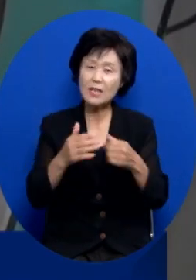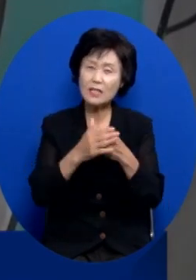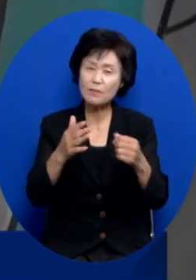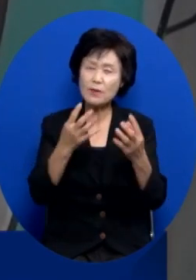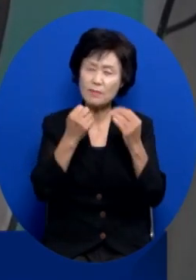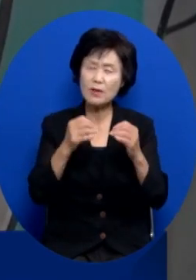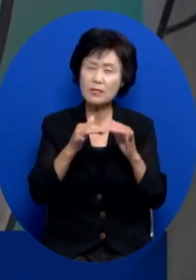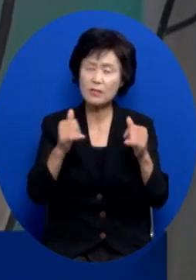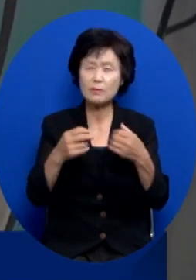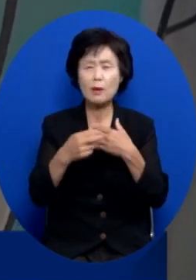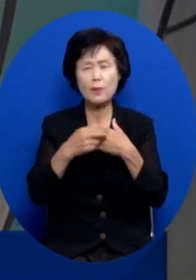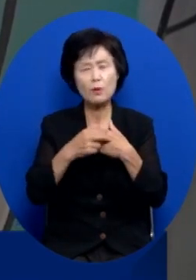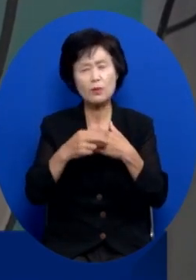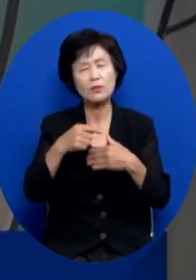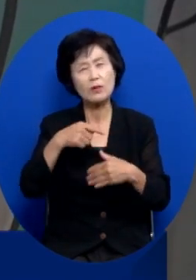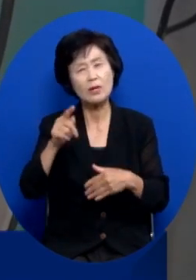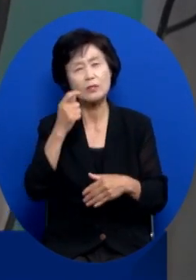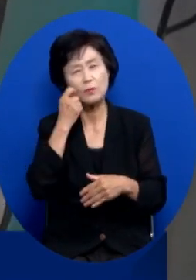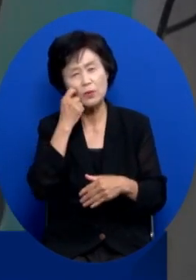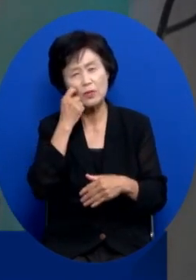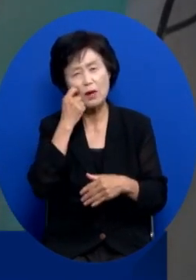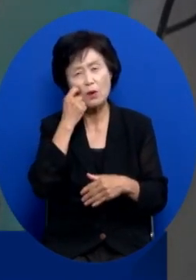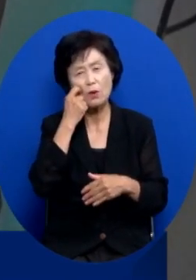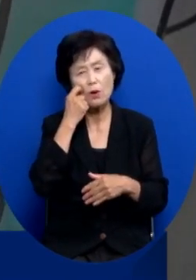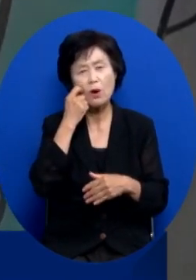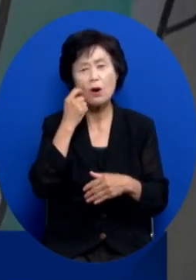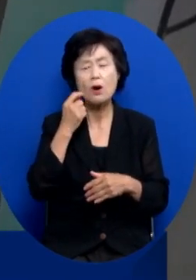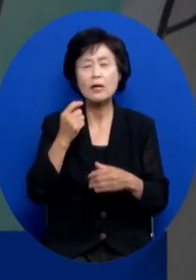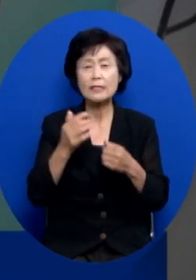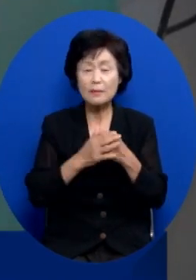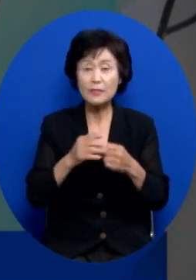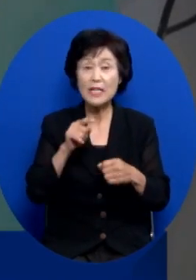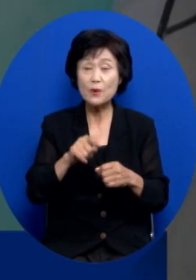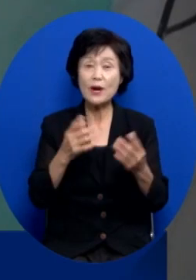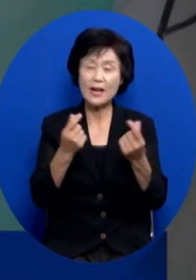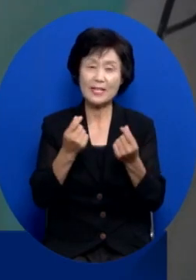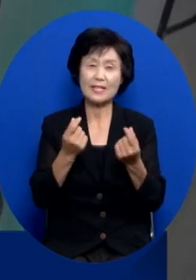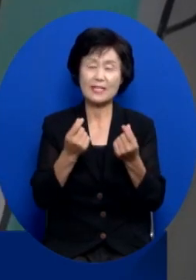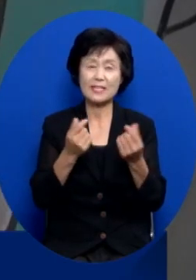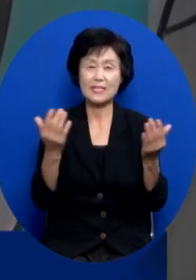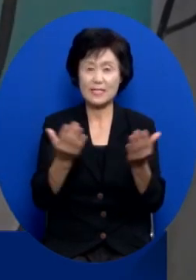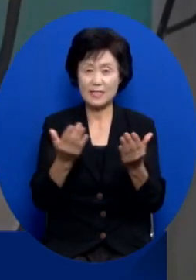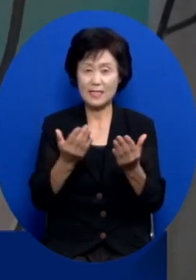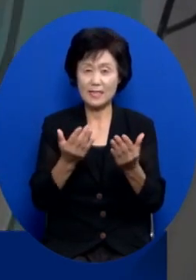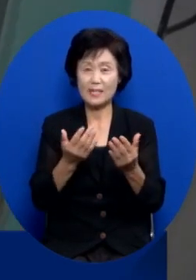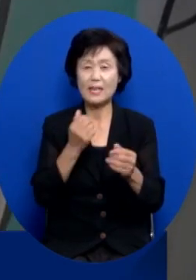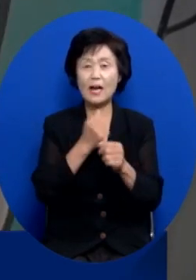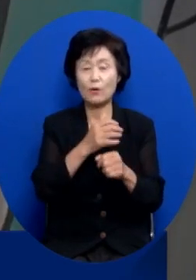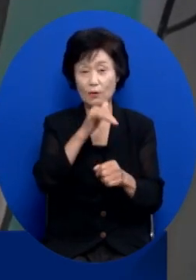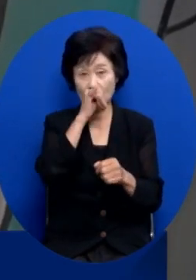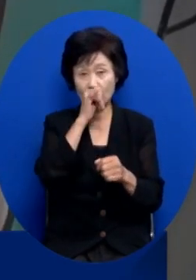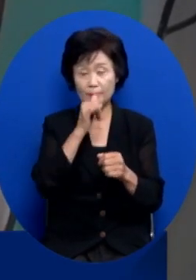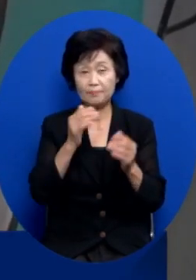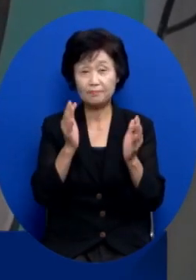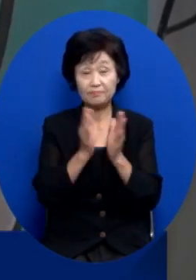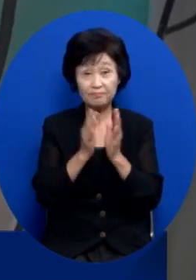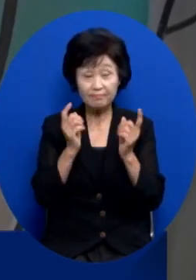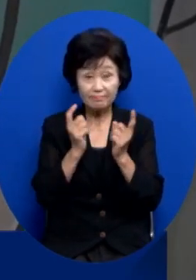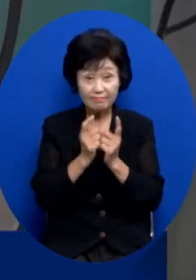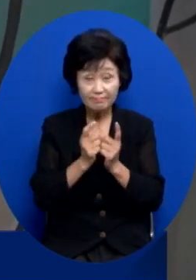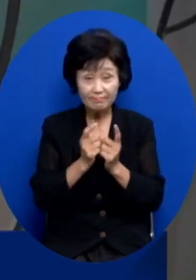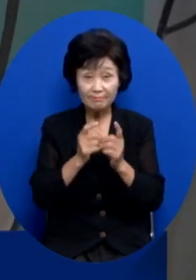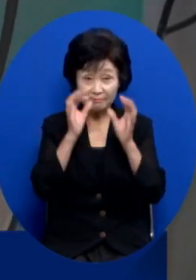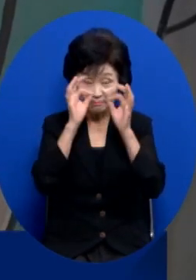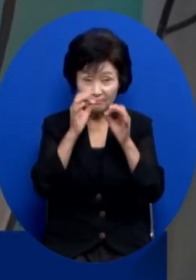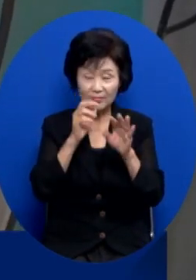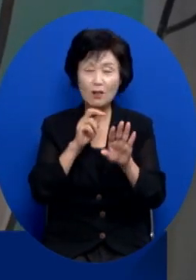못해요. 그렇기 때문에 그런 사역 지역에 있기 때문에 저희가 와서 약도 지어주고 진찰도 해주고 침도 놔주고